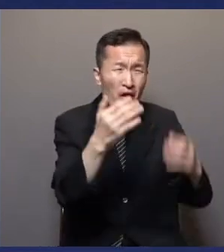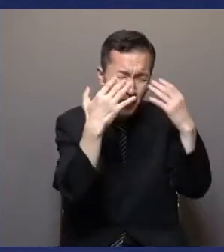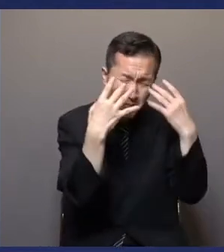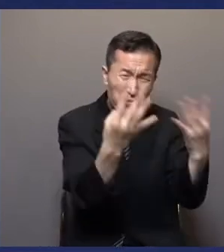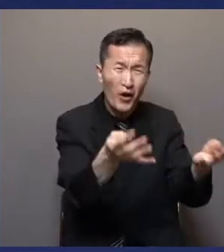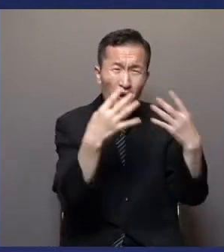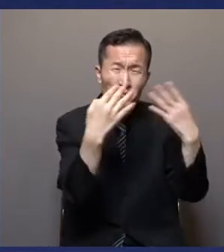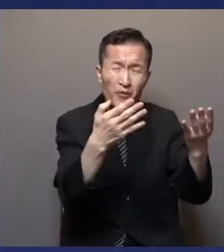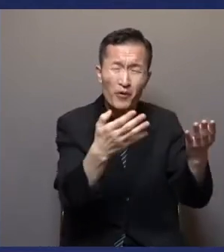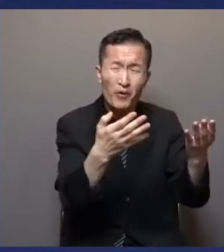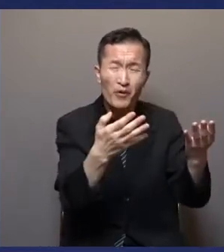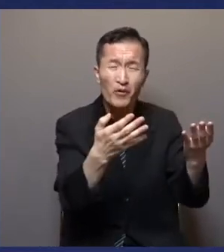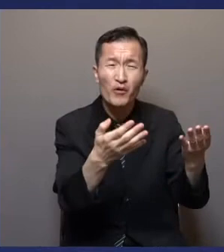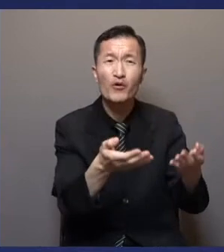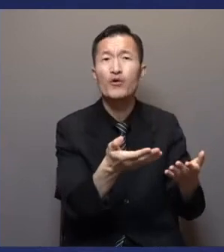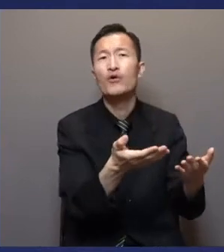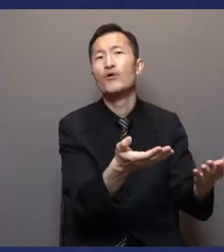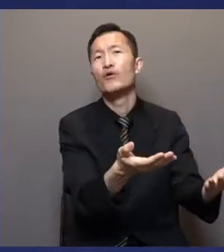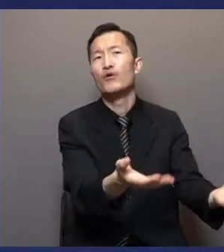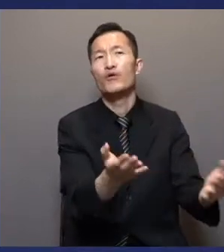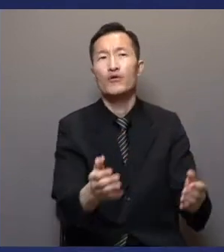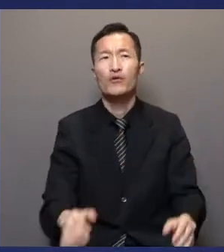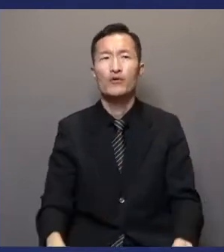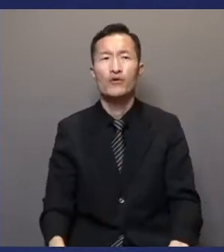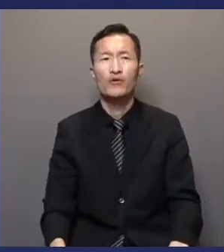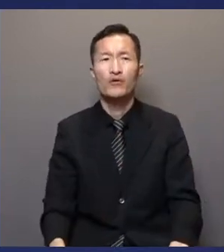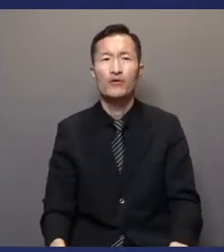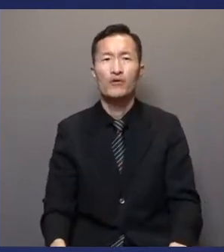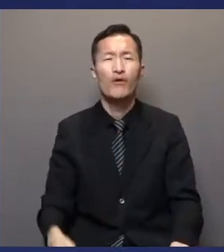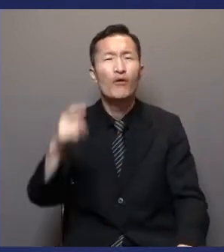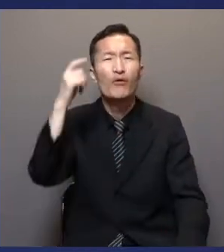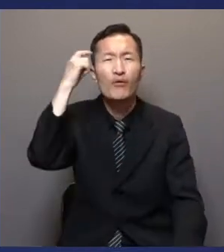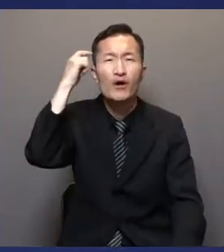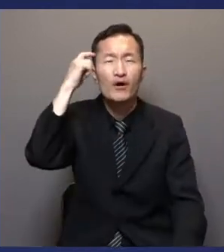쉽게 처벌을 벗어나고 사면되고 그럽니까?